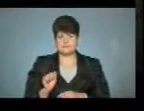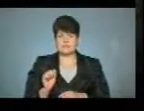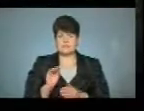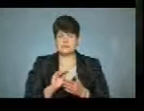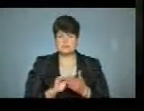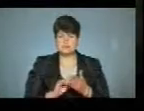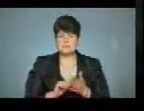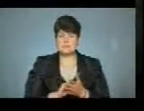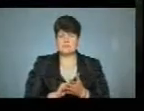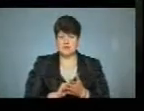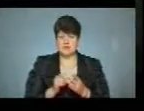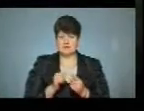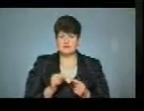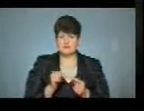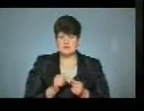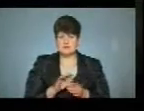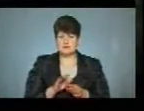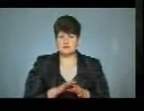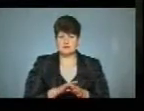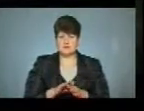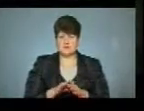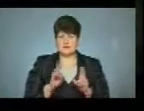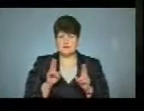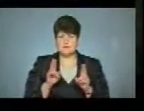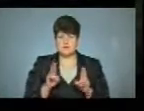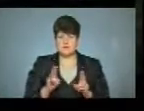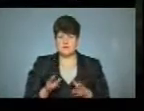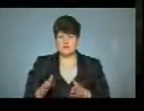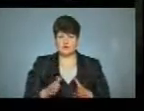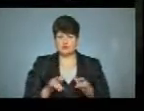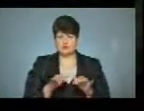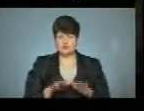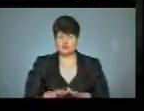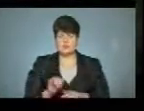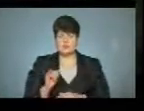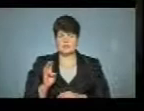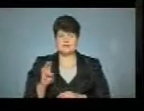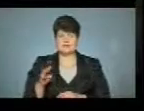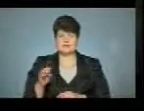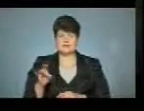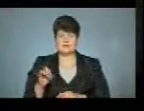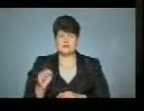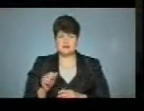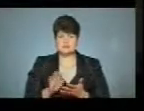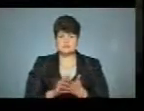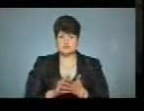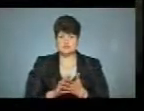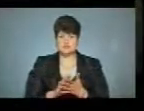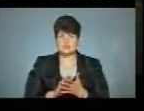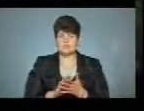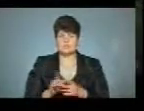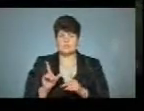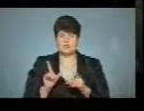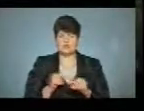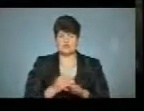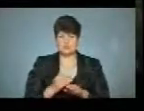відповідні матеріали за недотримання правил дорожнього руху, відповідного інтервалу, за забруднення проїжджої частини. Відповідно,